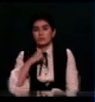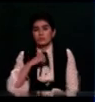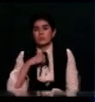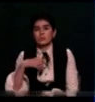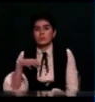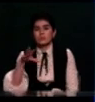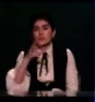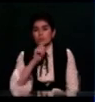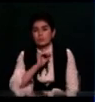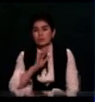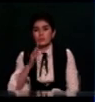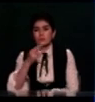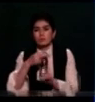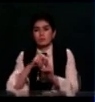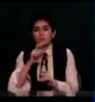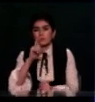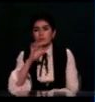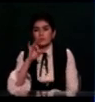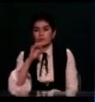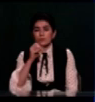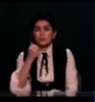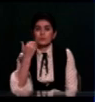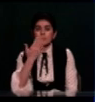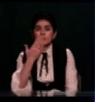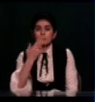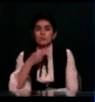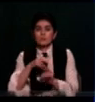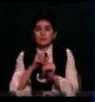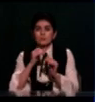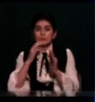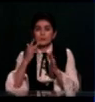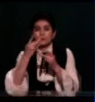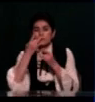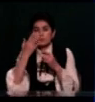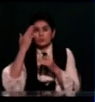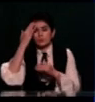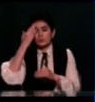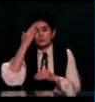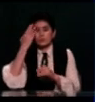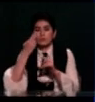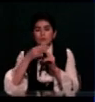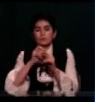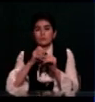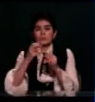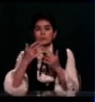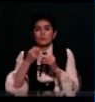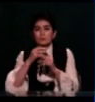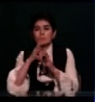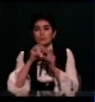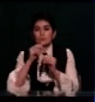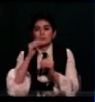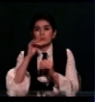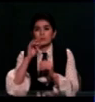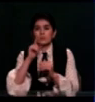для всех представителей типа хордовых. Пятый этап является образованием головного мозга, который берет на себя